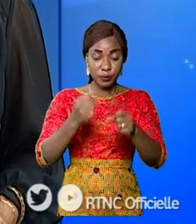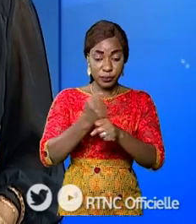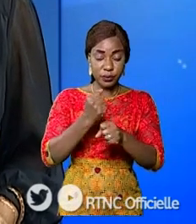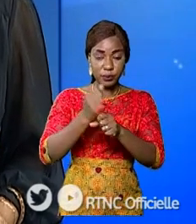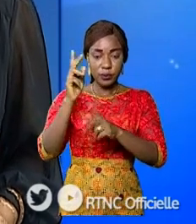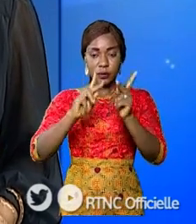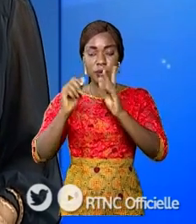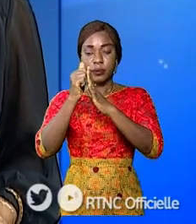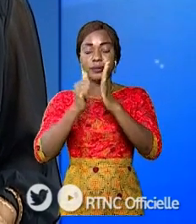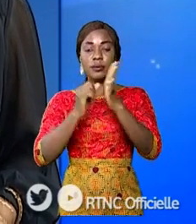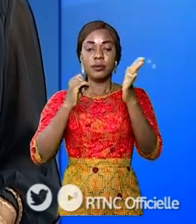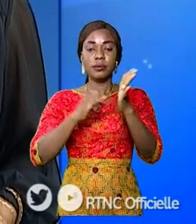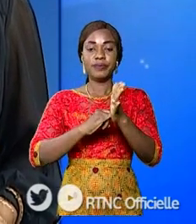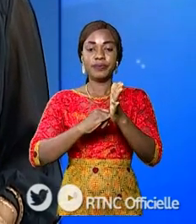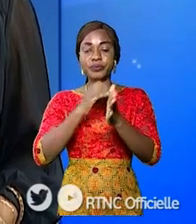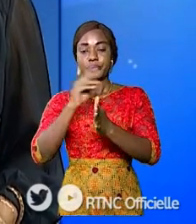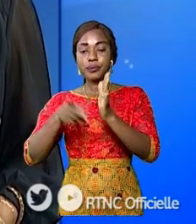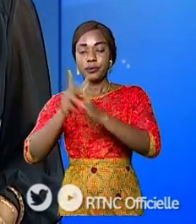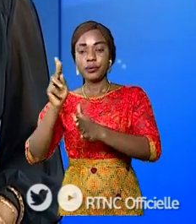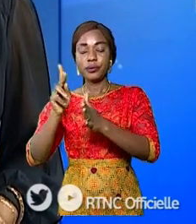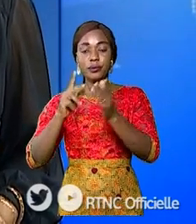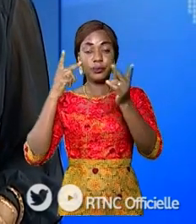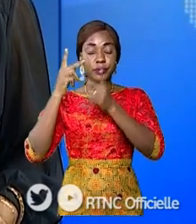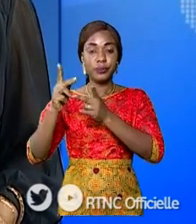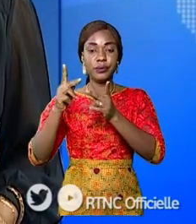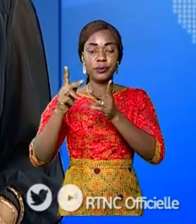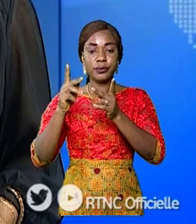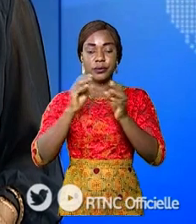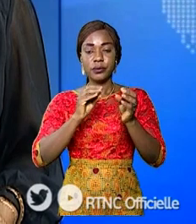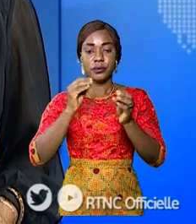ses articles 6 et 12, vu l'ordonnance numéro